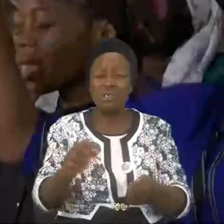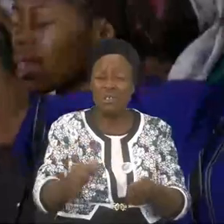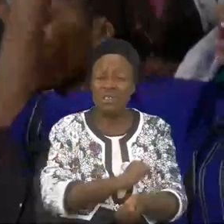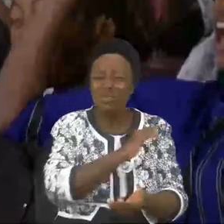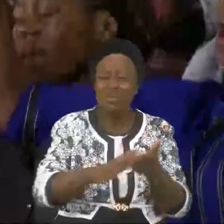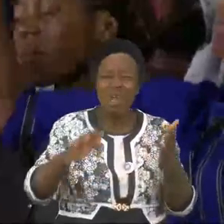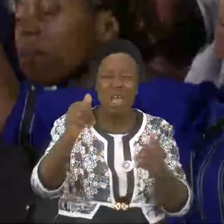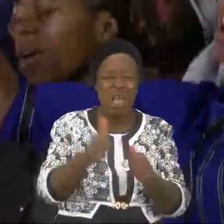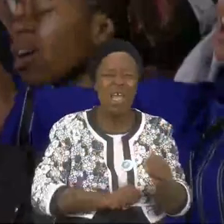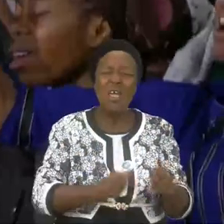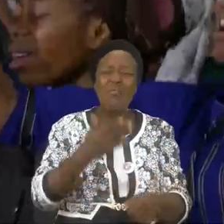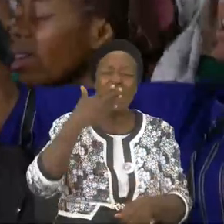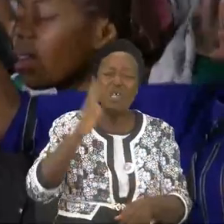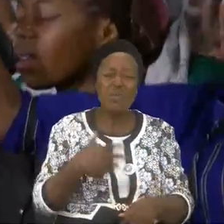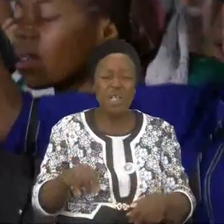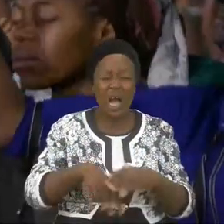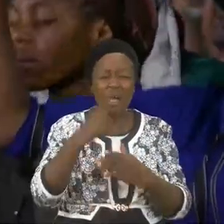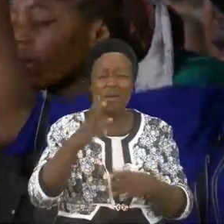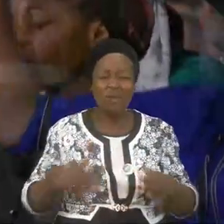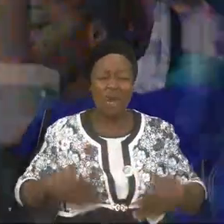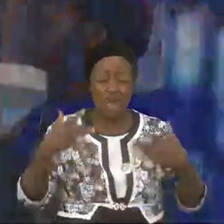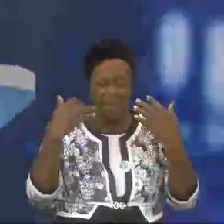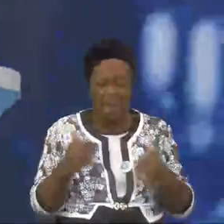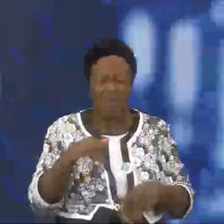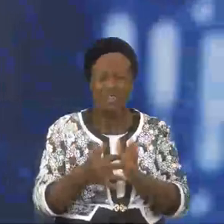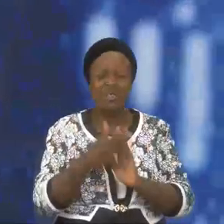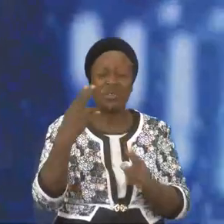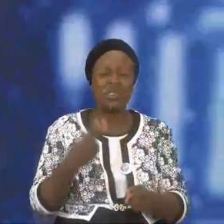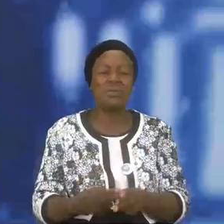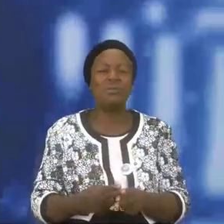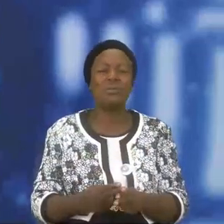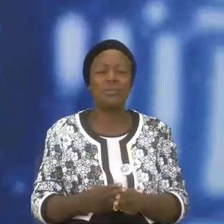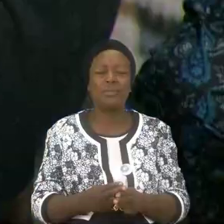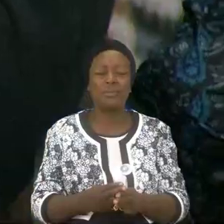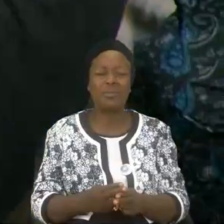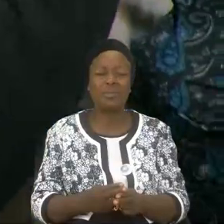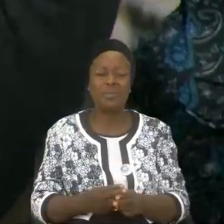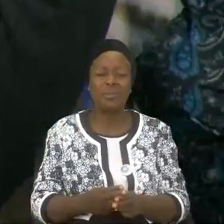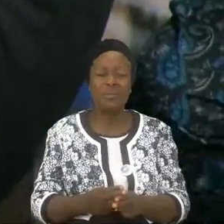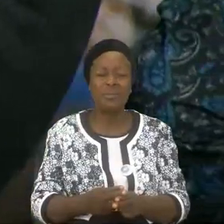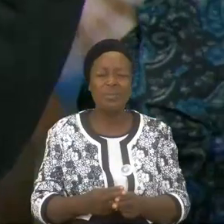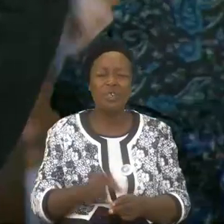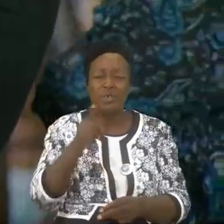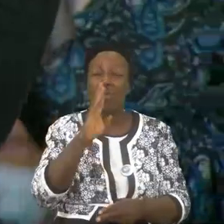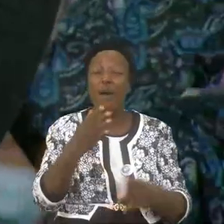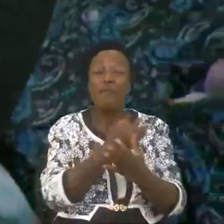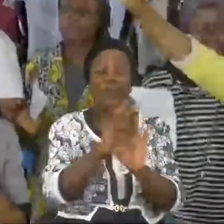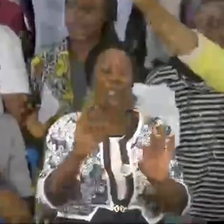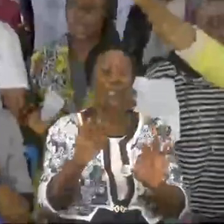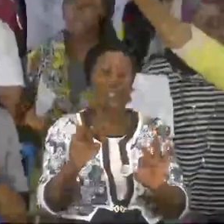balaie toute chose maléfique de ta vie maintenant au nom de Jésus. Tu es